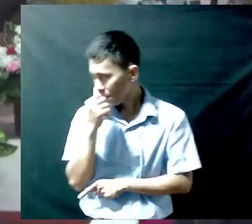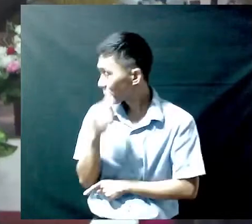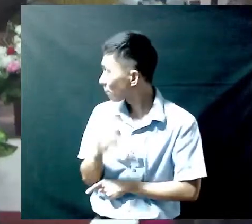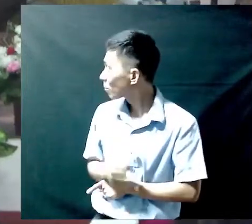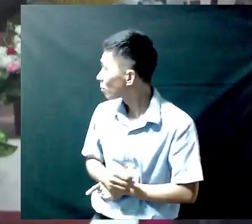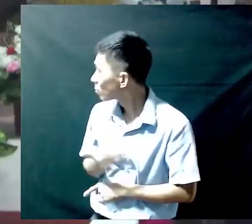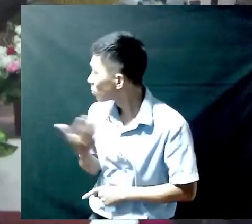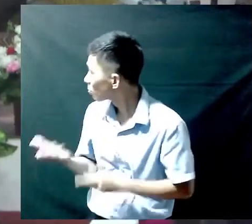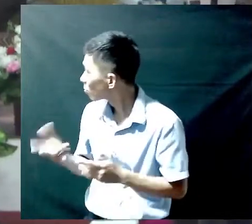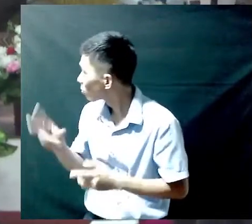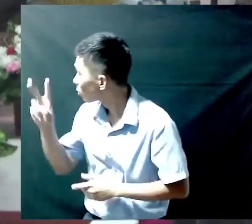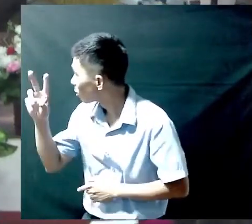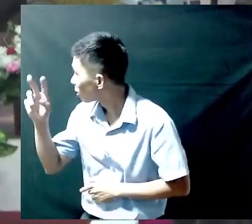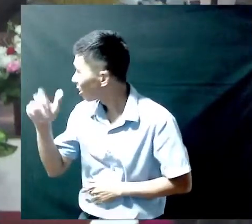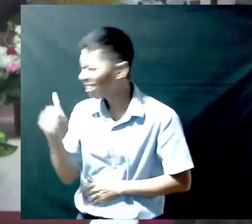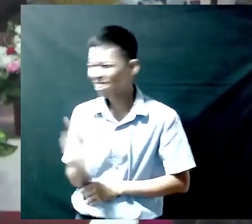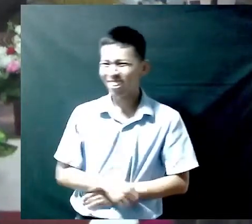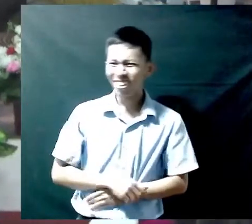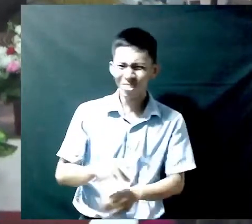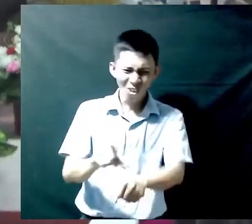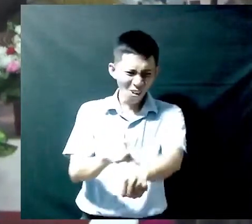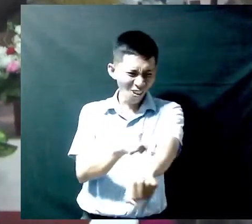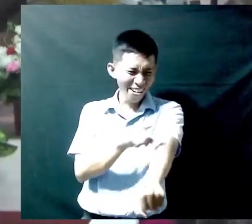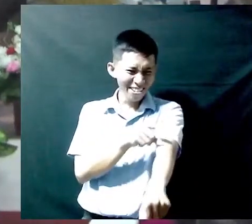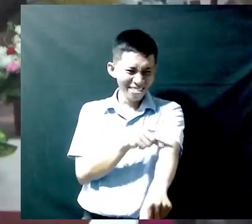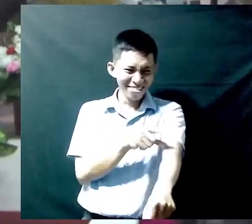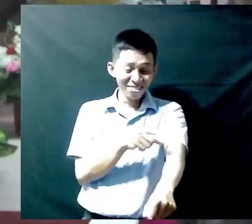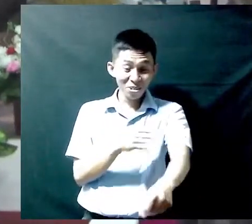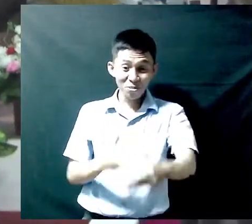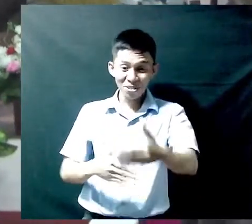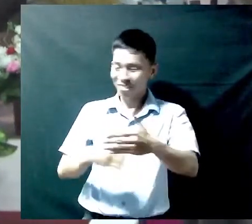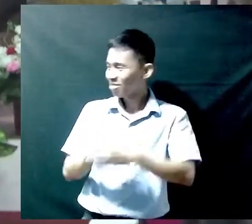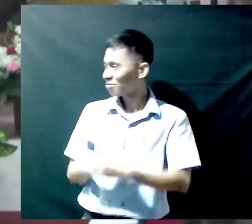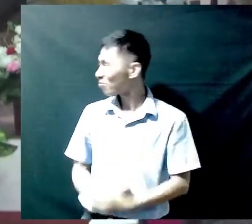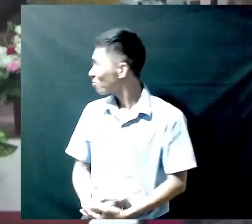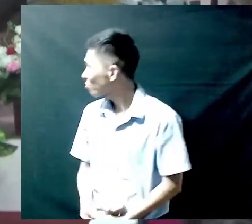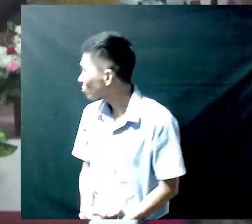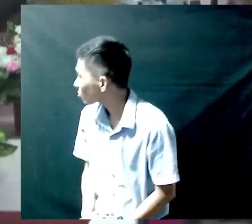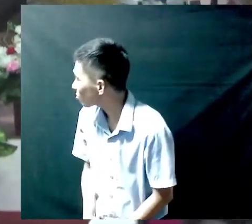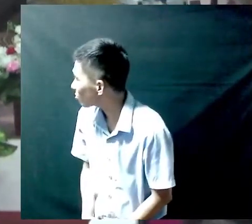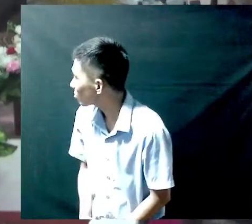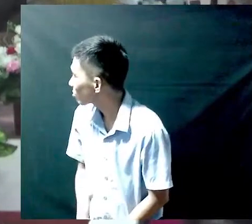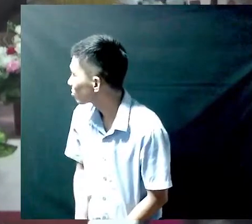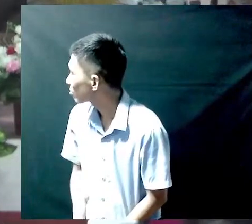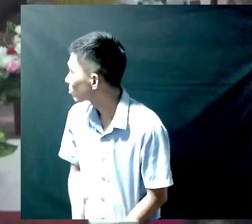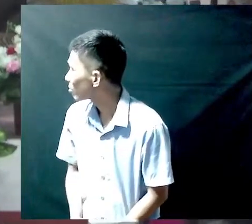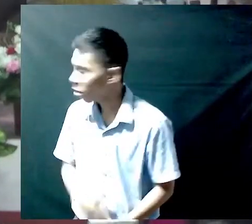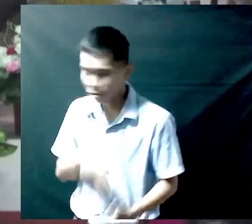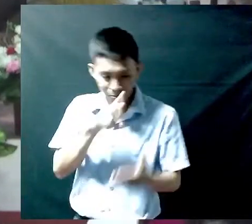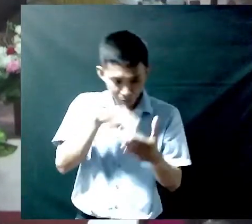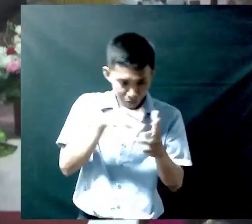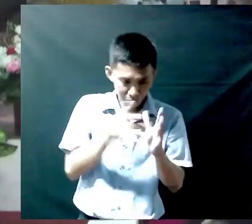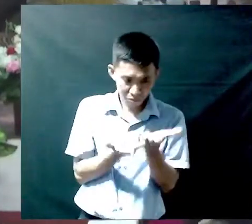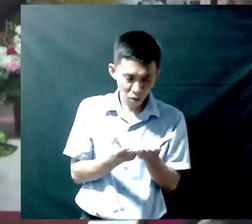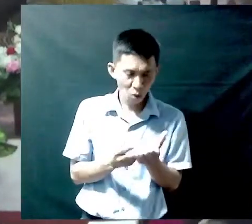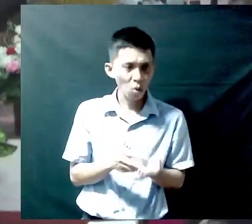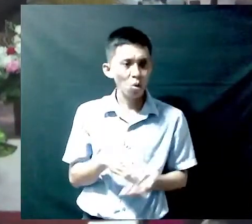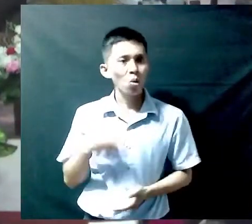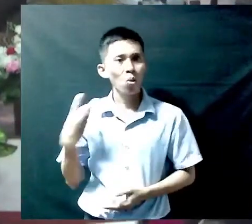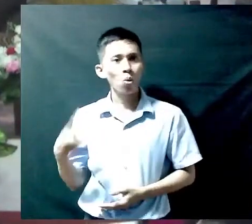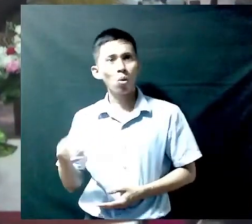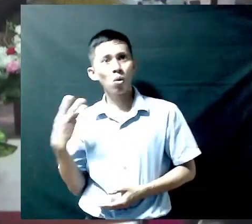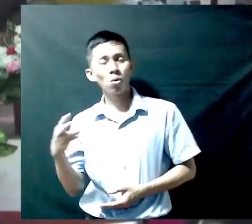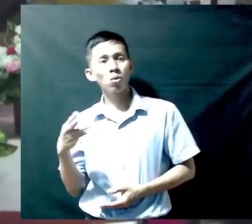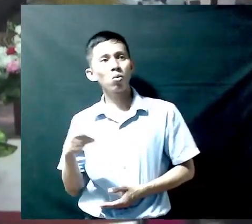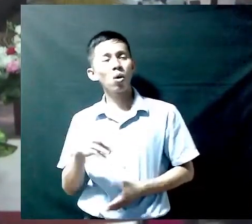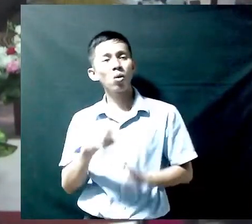pagbalik ko ulit. Okay. Okay, ito pa nakita ko, no? So while I was reading the verse, sabi ko, wow, he was dedicated to the Lord,